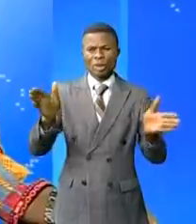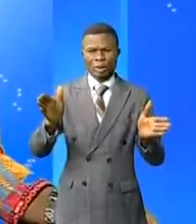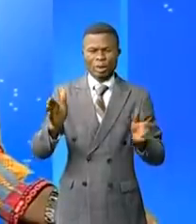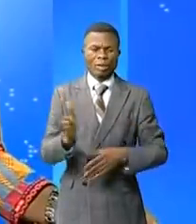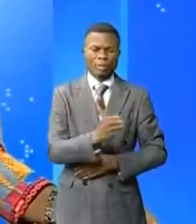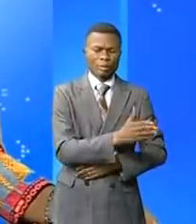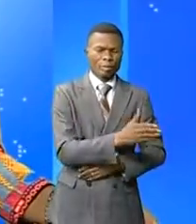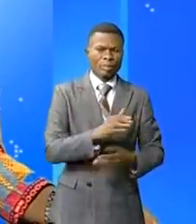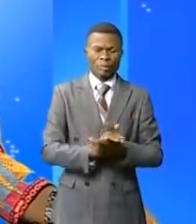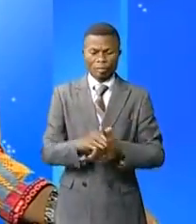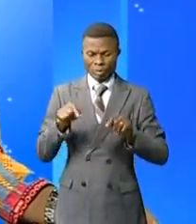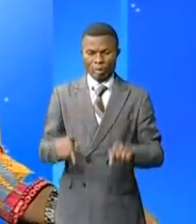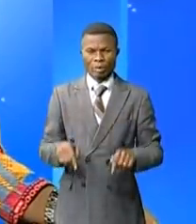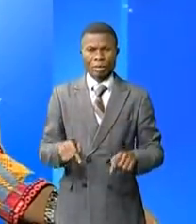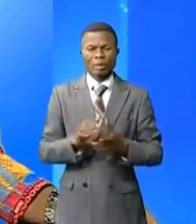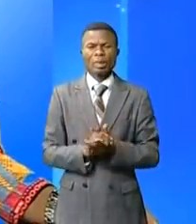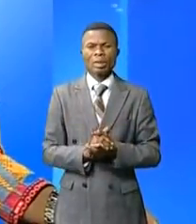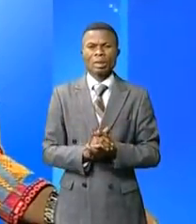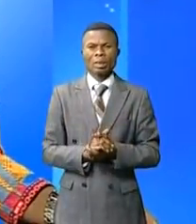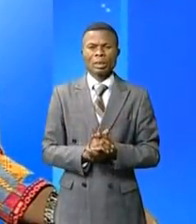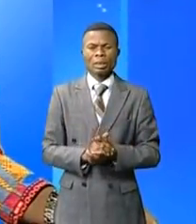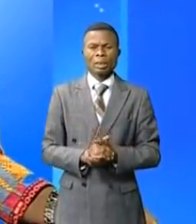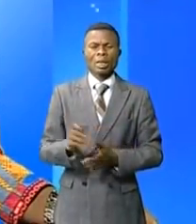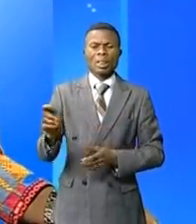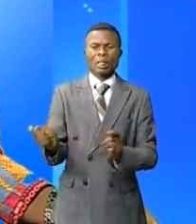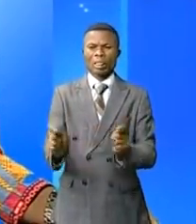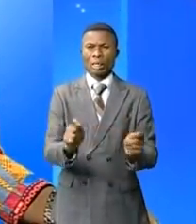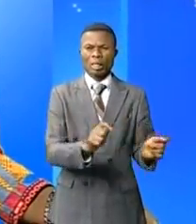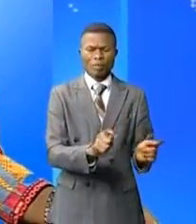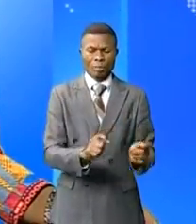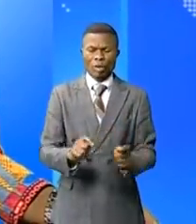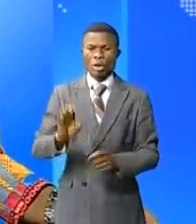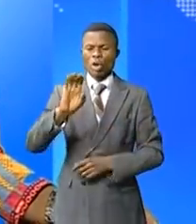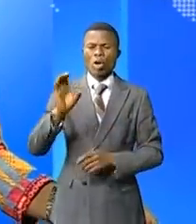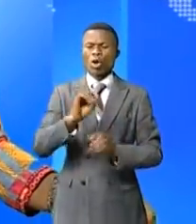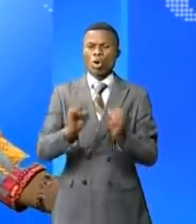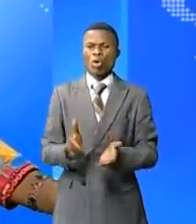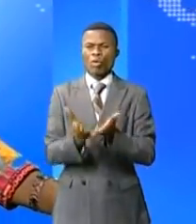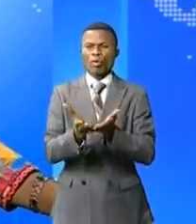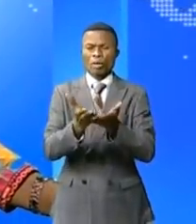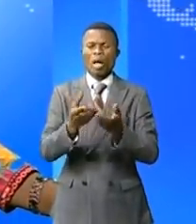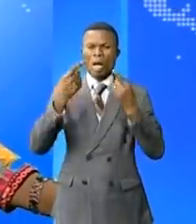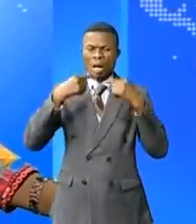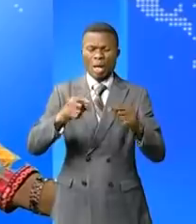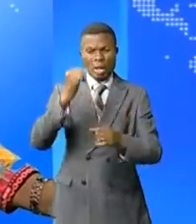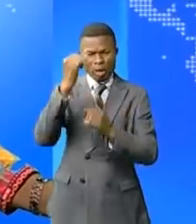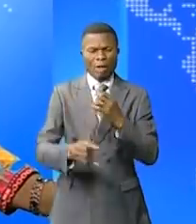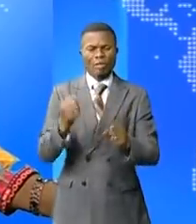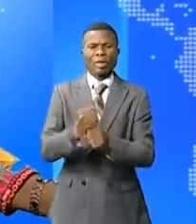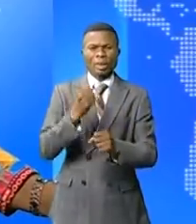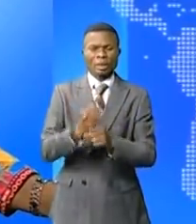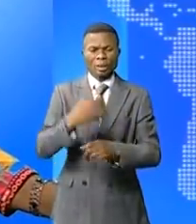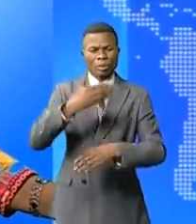l'Équateur. Pendant ce temps, à Tanganyika, l'office de route annonce la fin de travaux